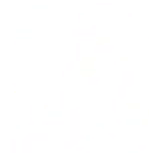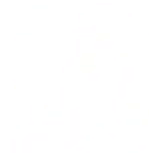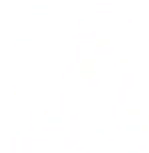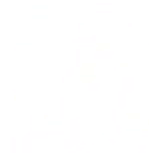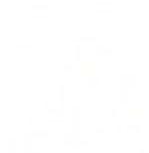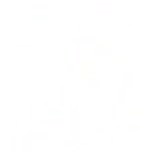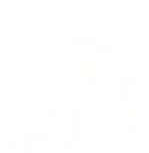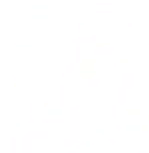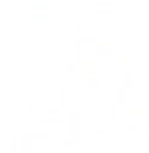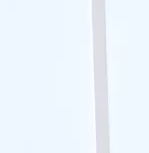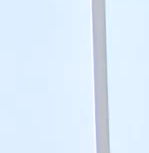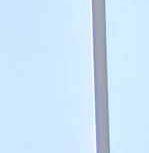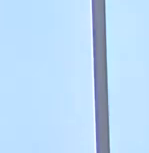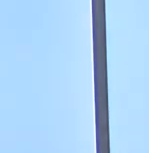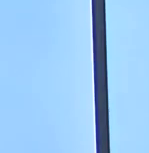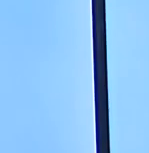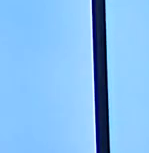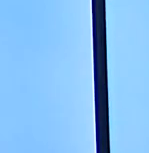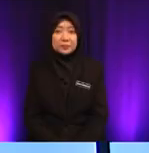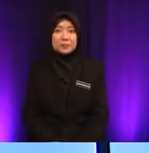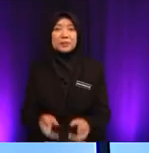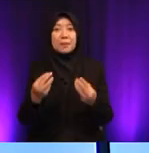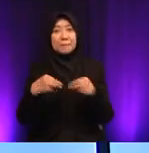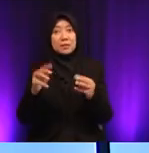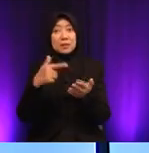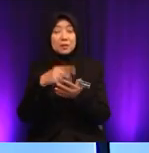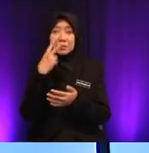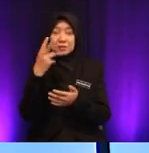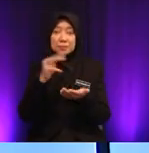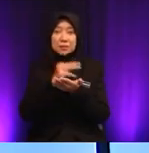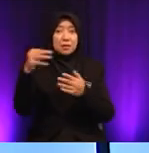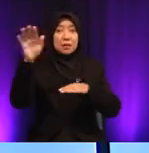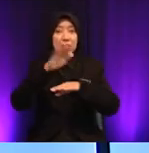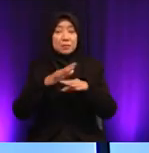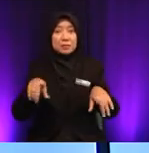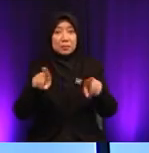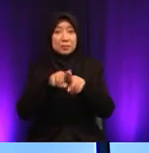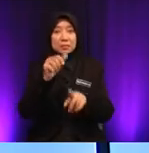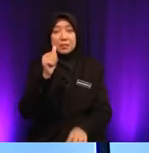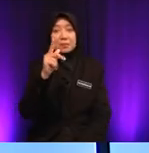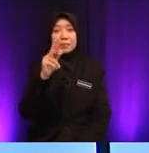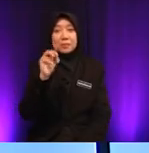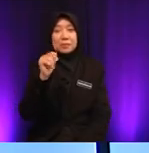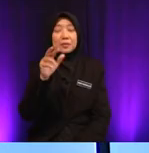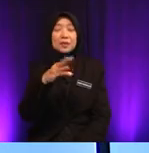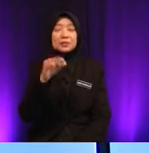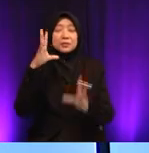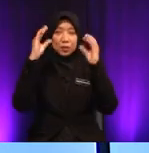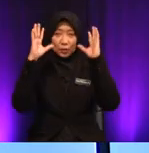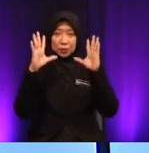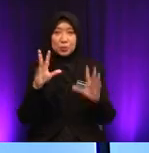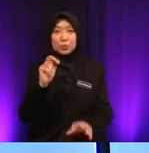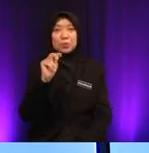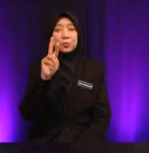Didik TV KPM Oke masih lagi menyaksikan Menengah Atas bersama dengan saya Akma Nazi dan juga Cikgu kita cek